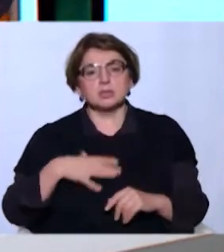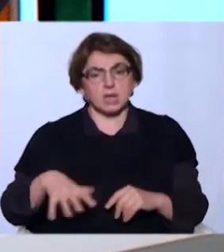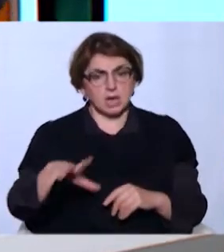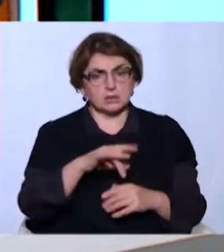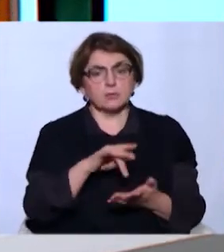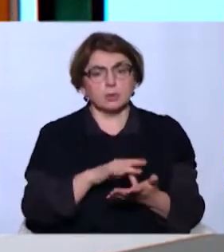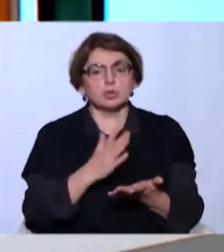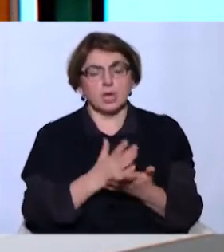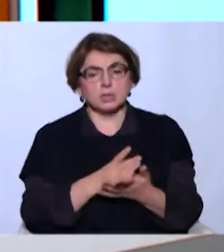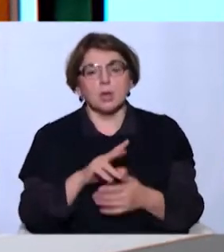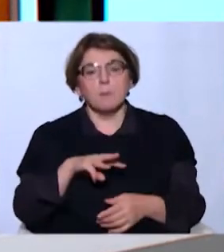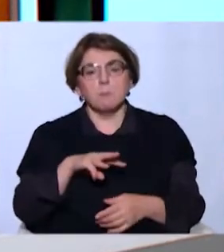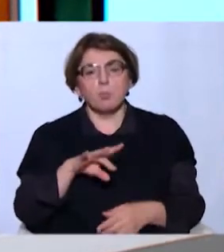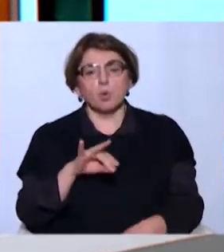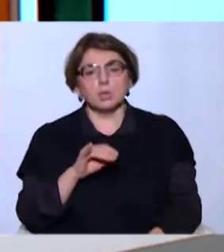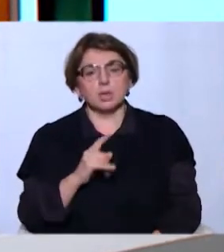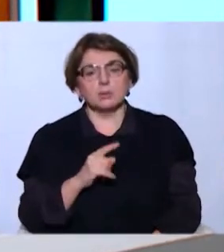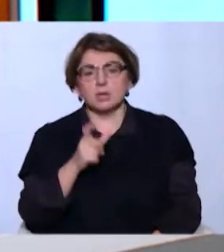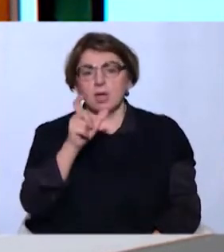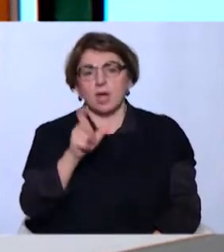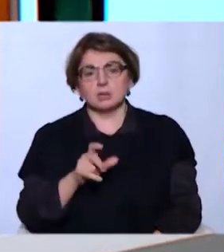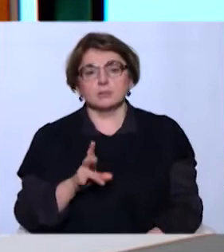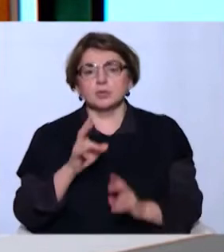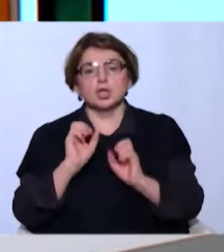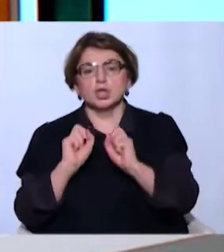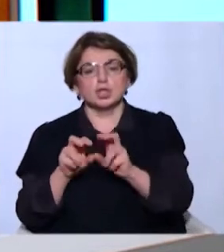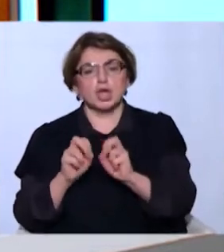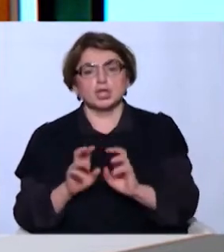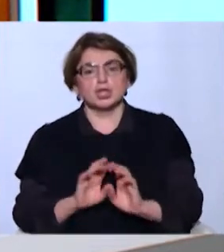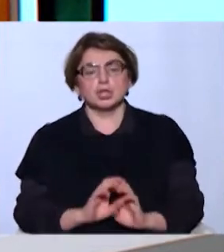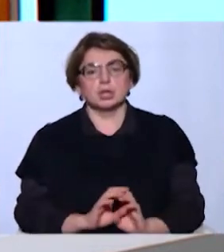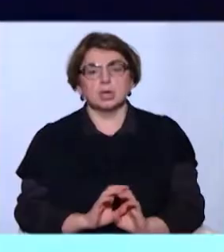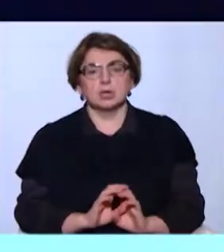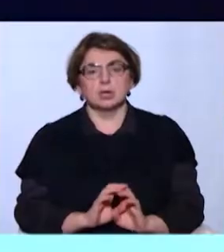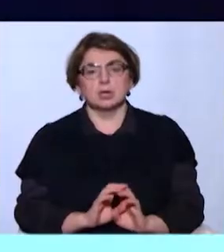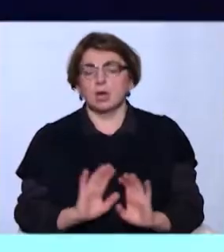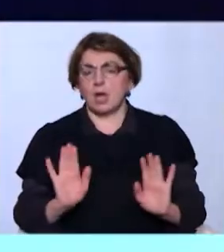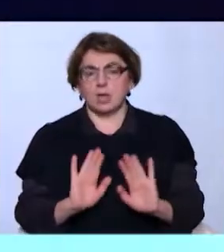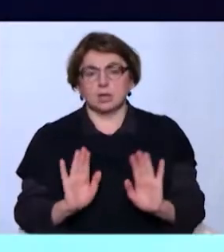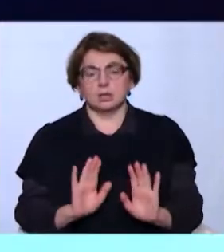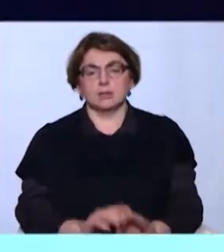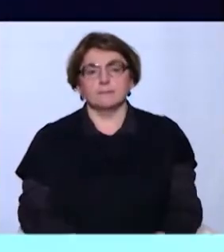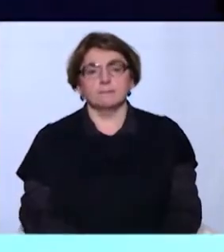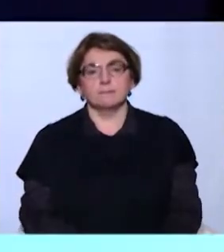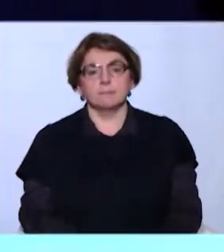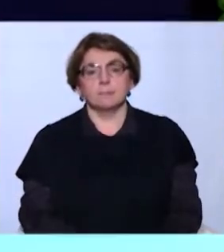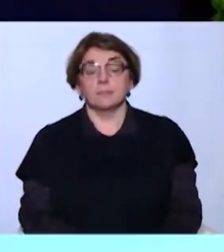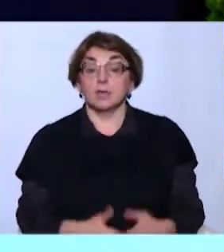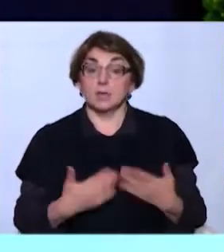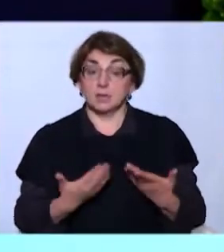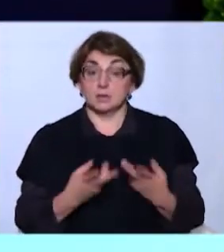არსებული მორიელები ადამიანისათვის საშიში შხამი არ აქვთ.